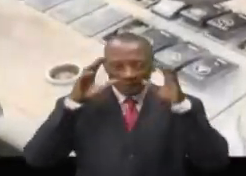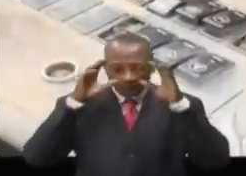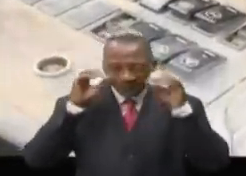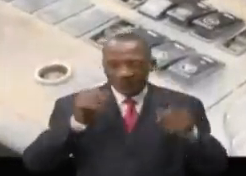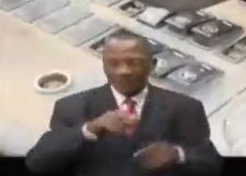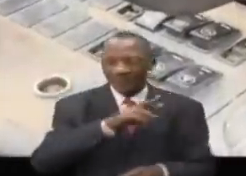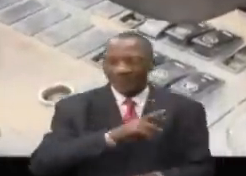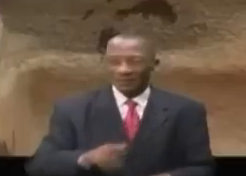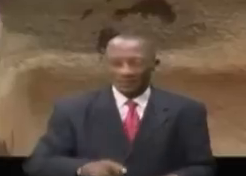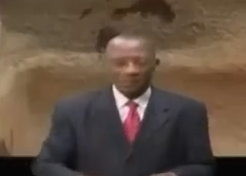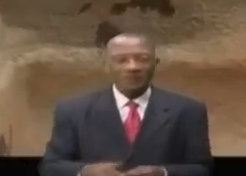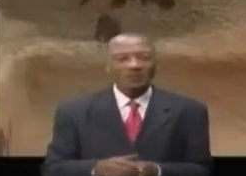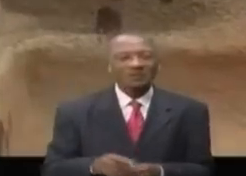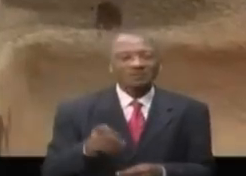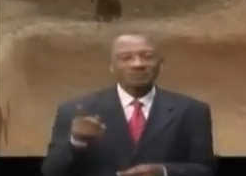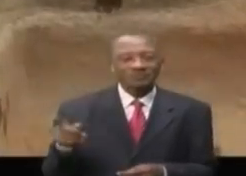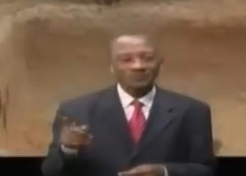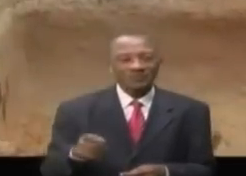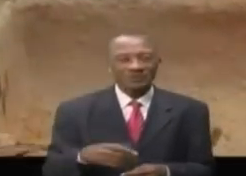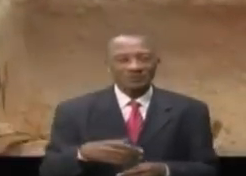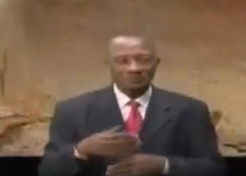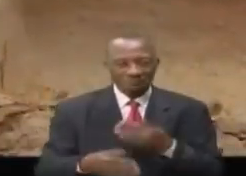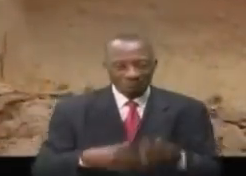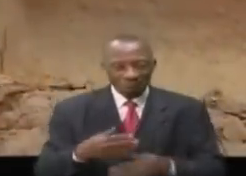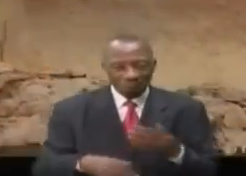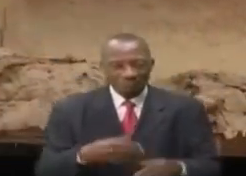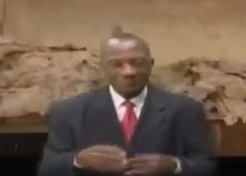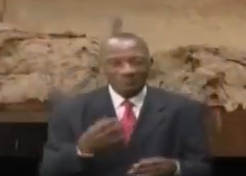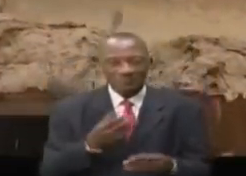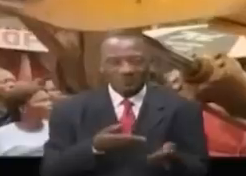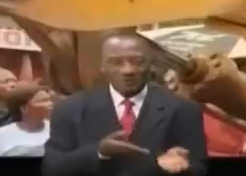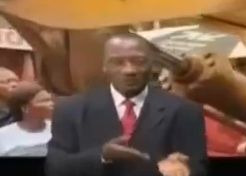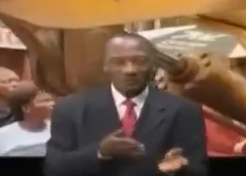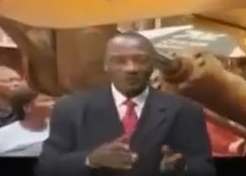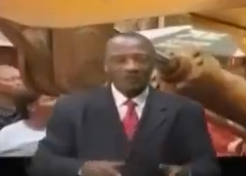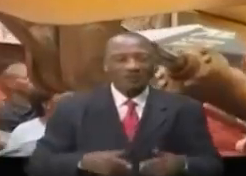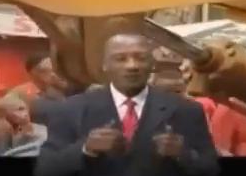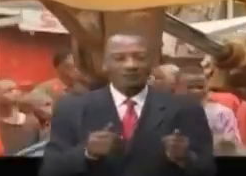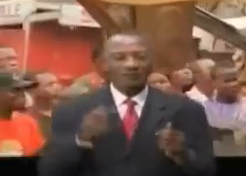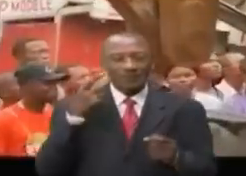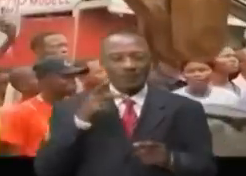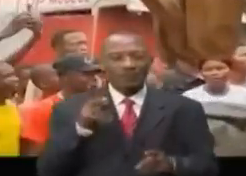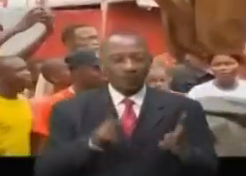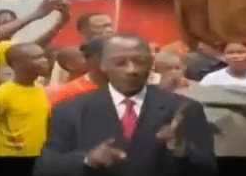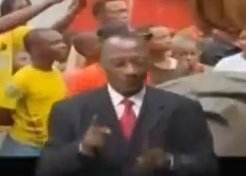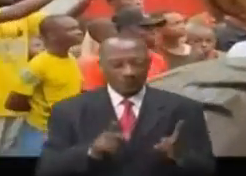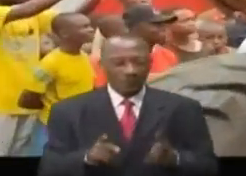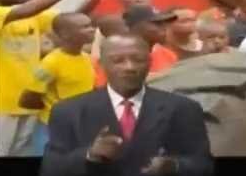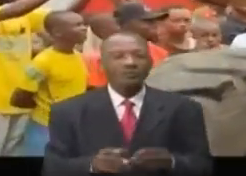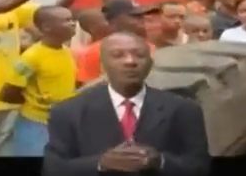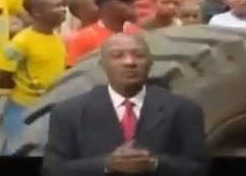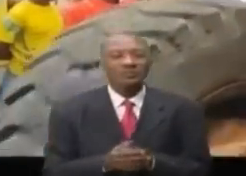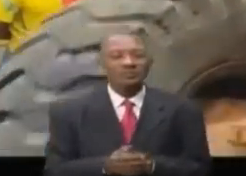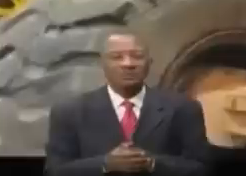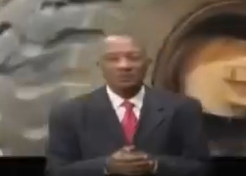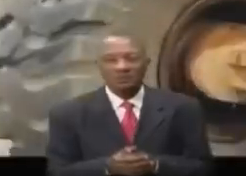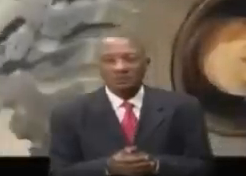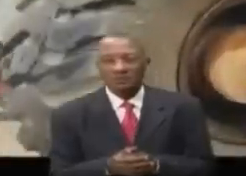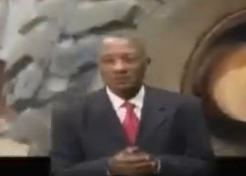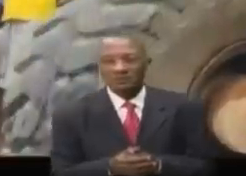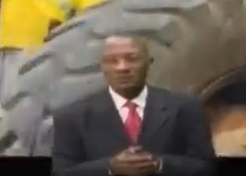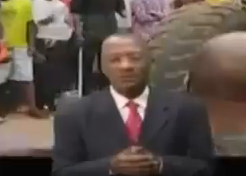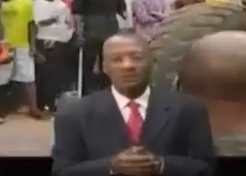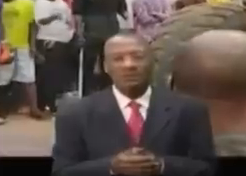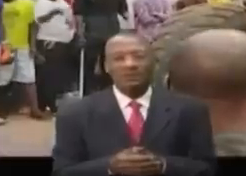en tenue d'ouvrier que le messager de paix de Félix Antoine Tshisekedi Tshilombo, Claude Ibalanki et Colomba, lance les travaux de la route sous les